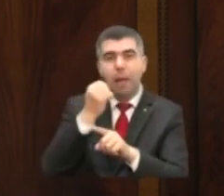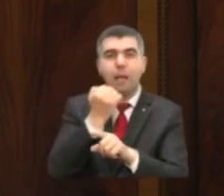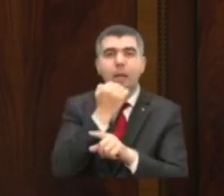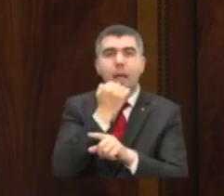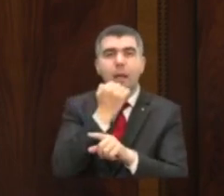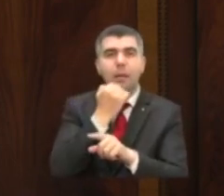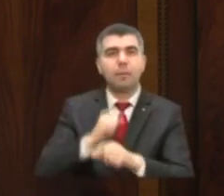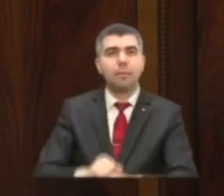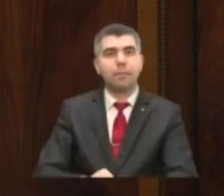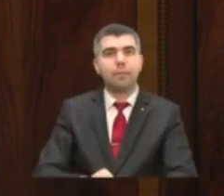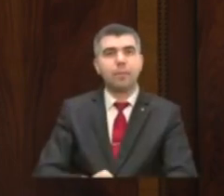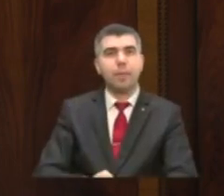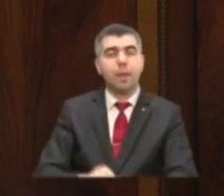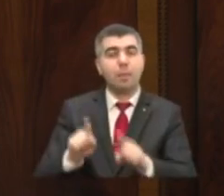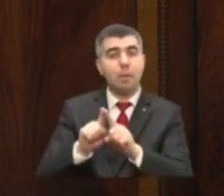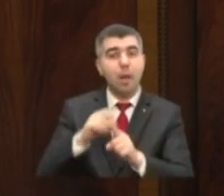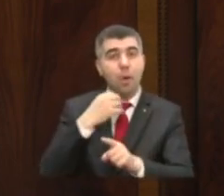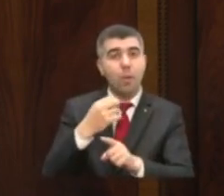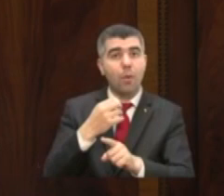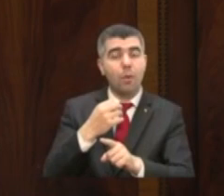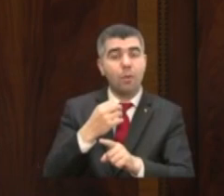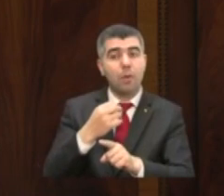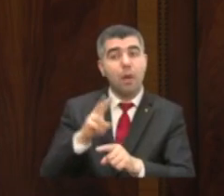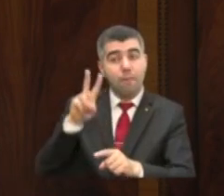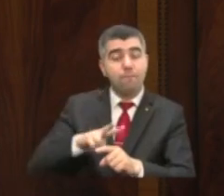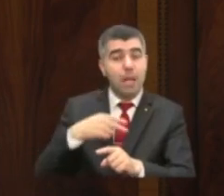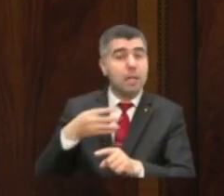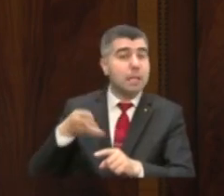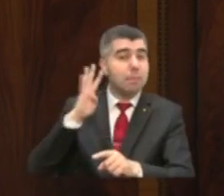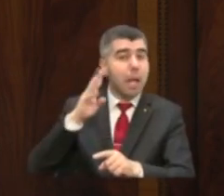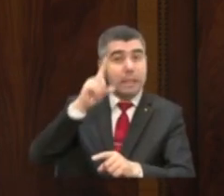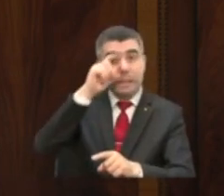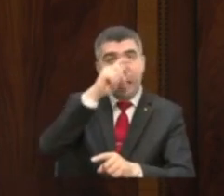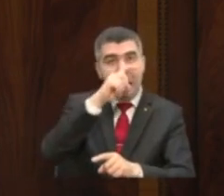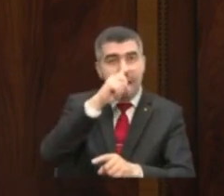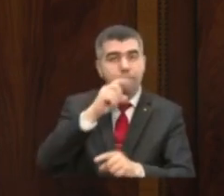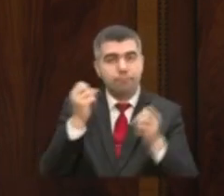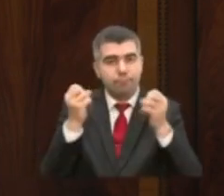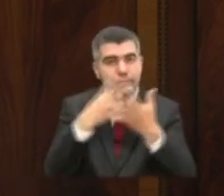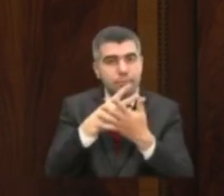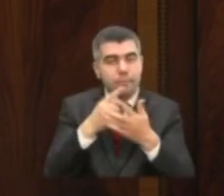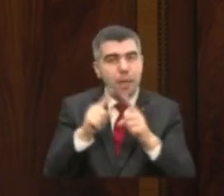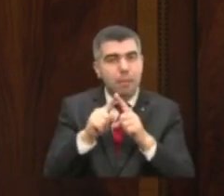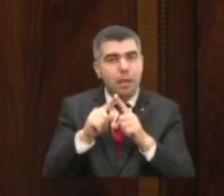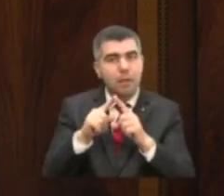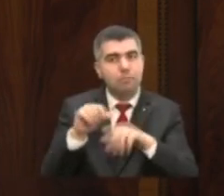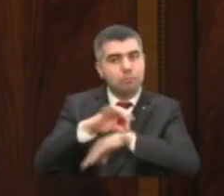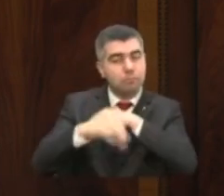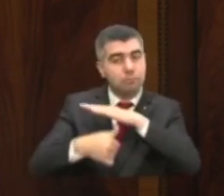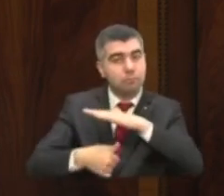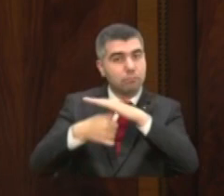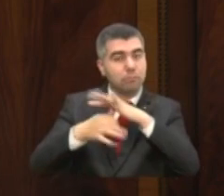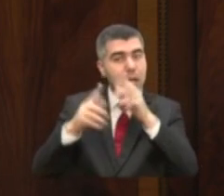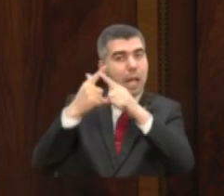لكن اخطر شي حاجة، اخطر ما سمعت انا عند هذه المؤسسات صراحة، هو داك الشيء اللي سمعت عند المجلس الأعلى للحسابات من